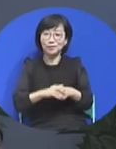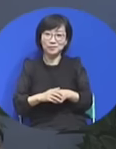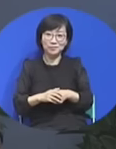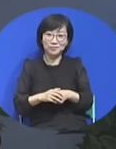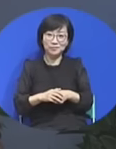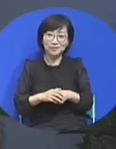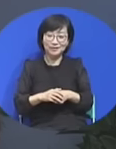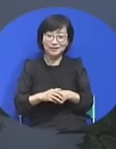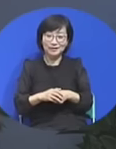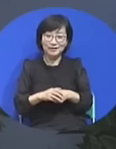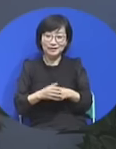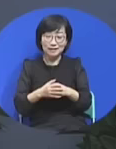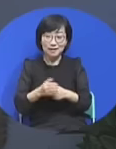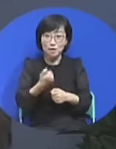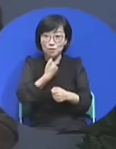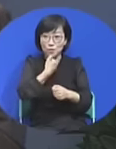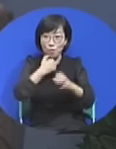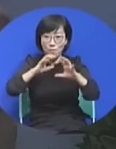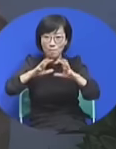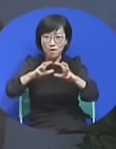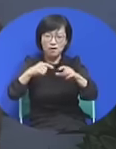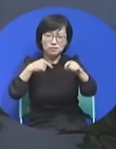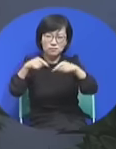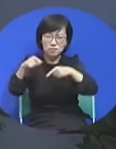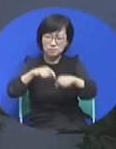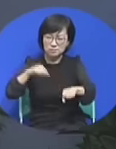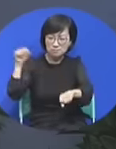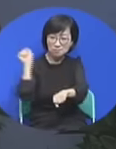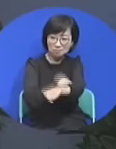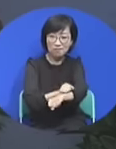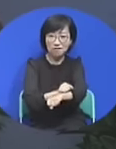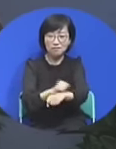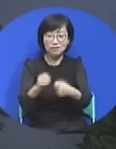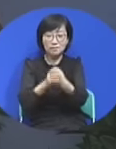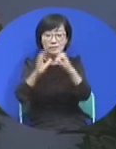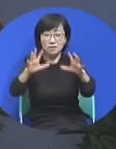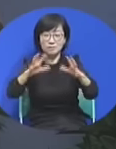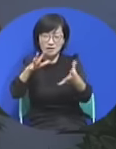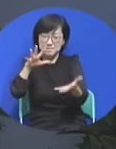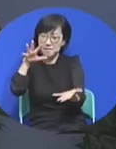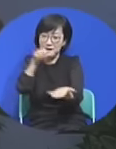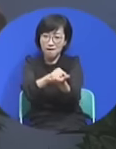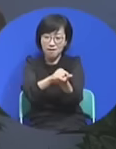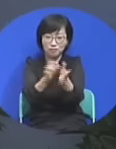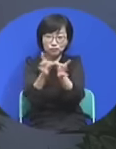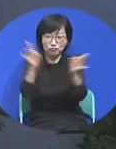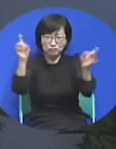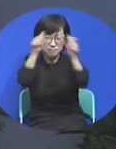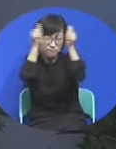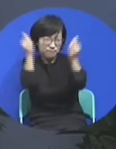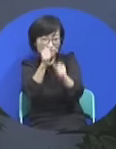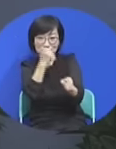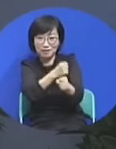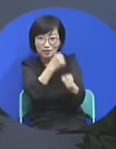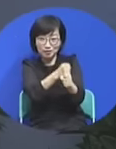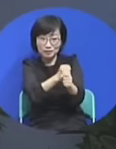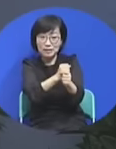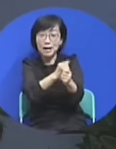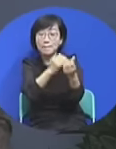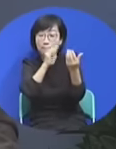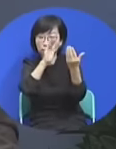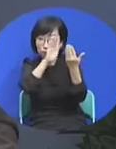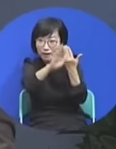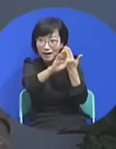대단하죠. So it's tremendous. 로마가 정치를 잘하잖아요. 전 세계를 사로잡고 그 다음에 우상 세우고 로마 시민권 줘요. Rome ruled